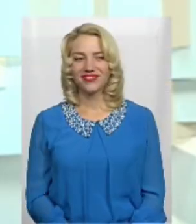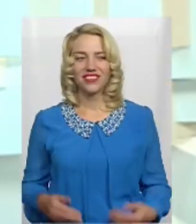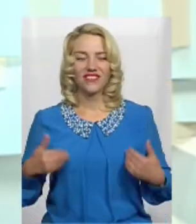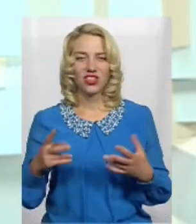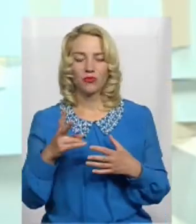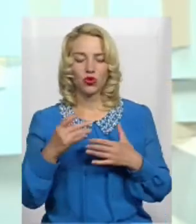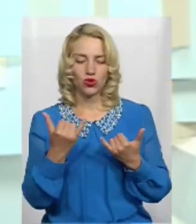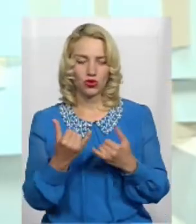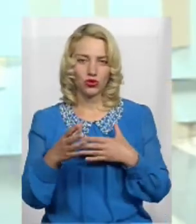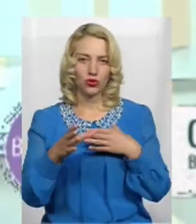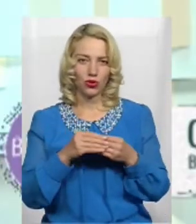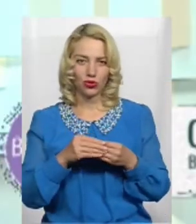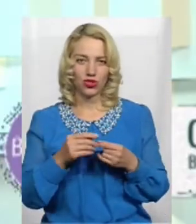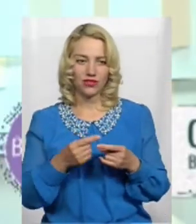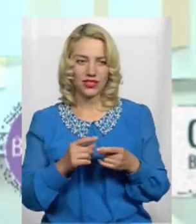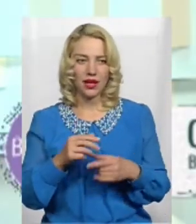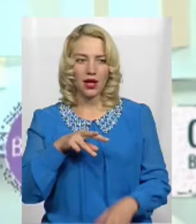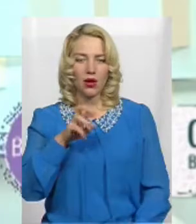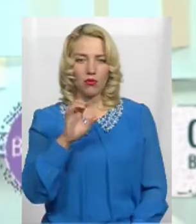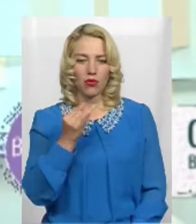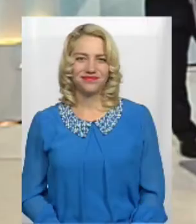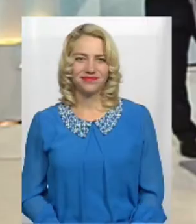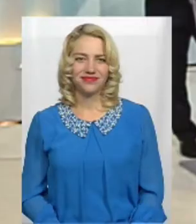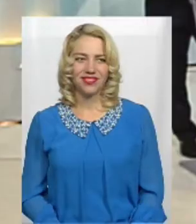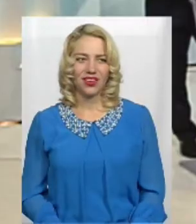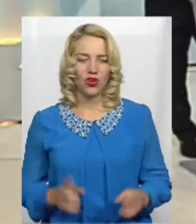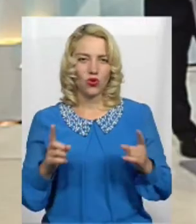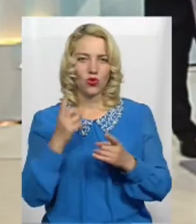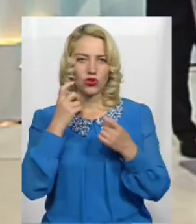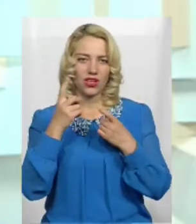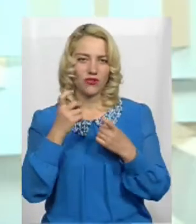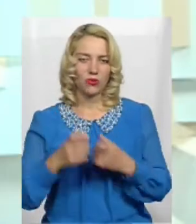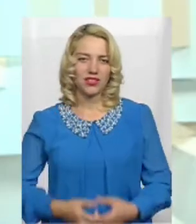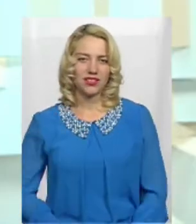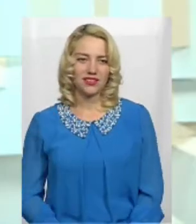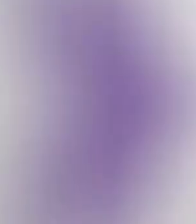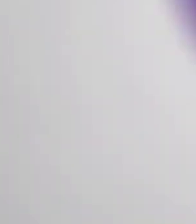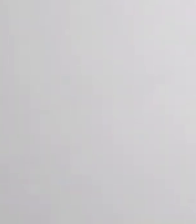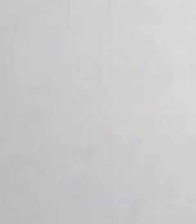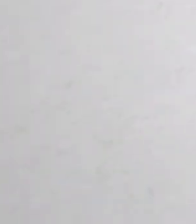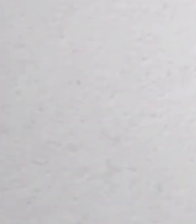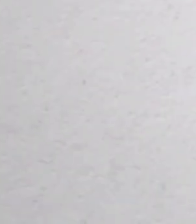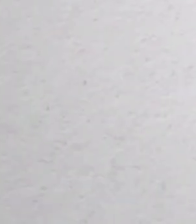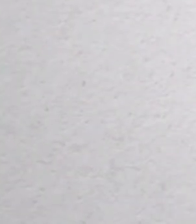Вітаємо всіх, хто щойно долучився. Михайло Бойко наступний. Коротка інформаційна довідка, прошу.